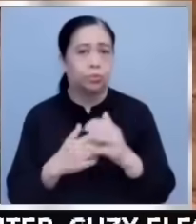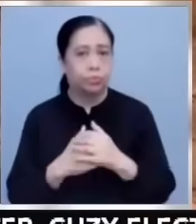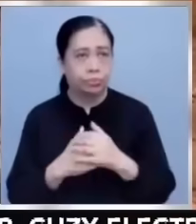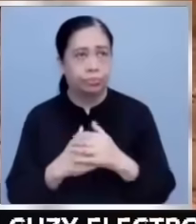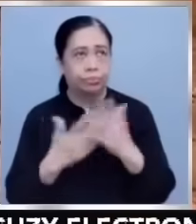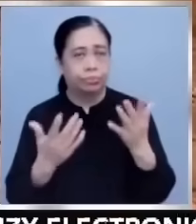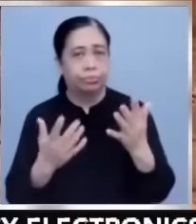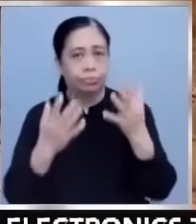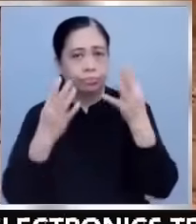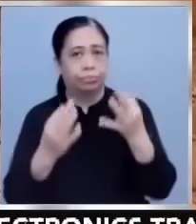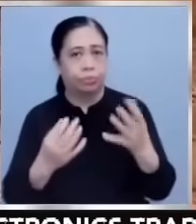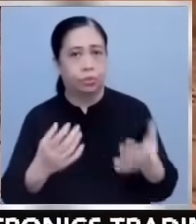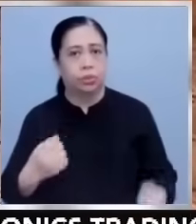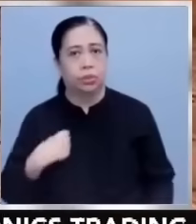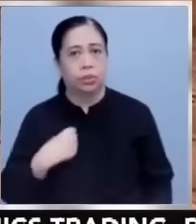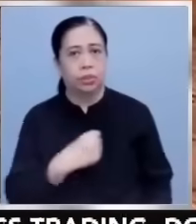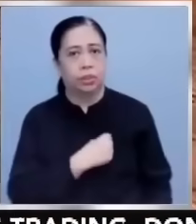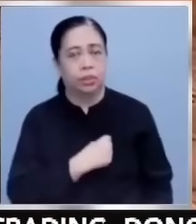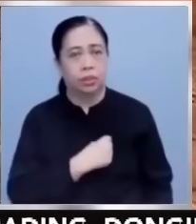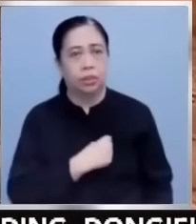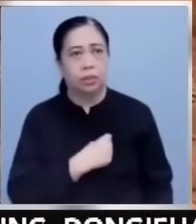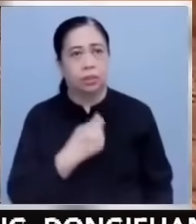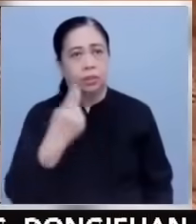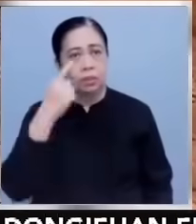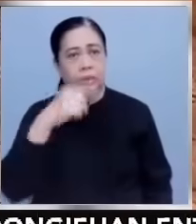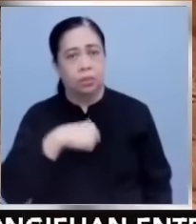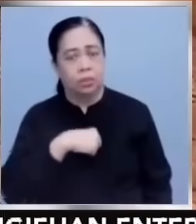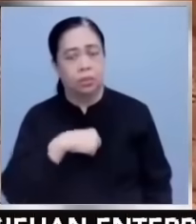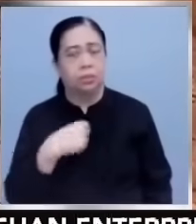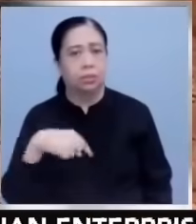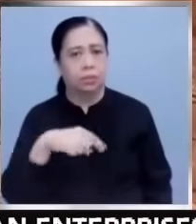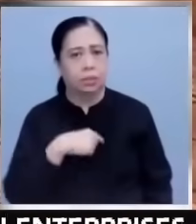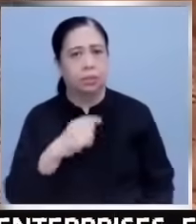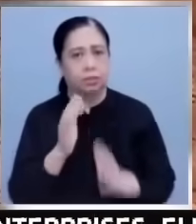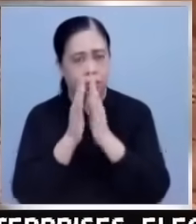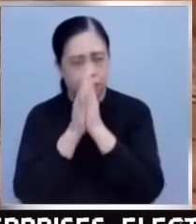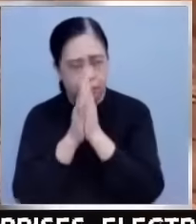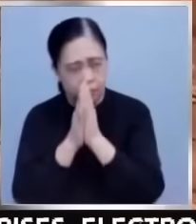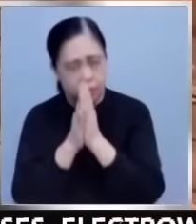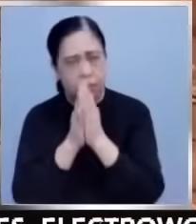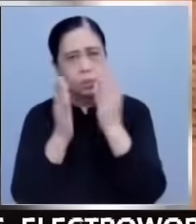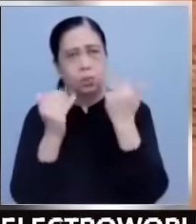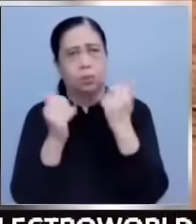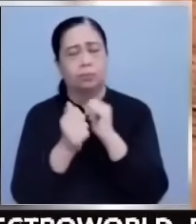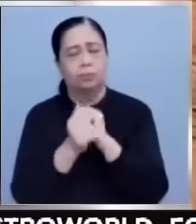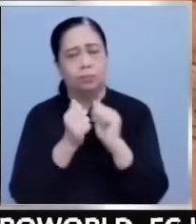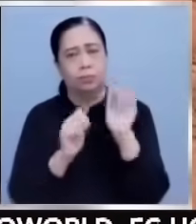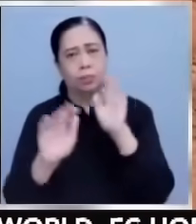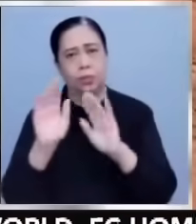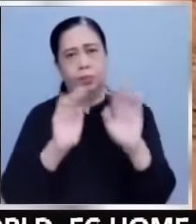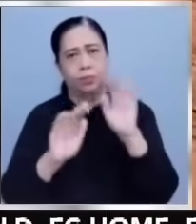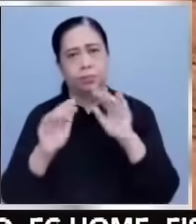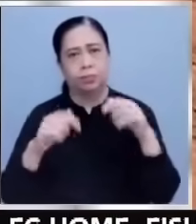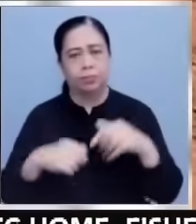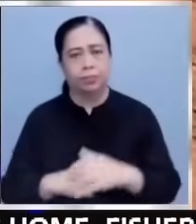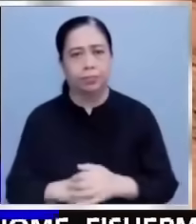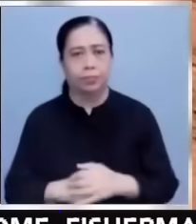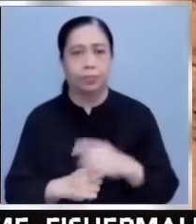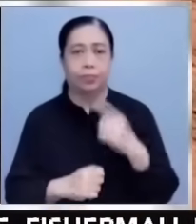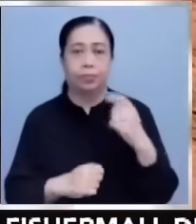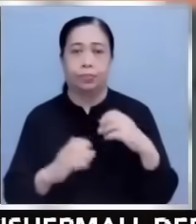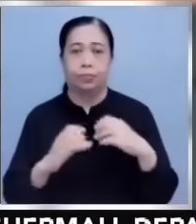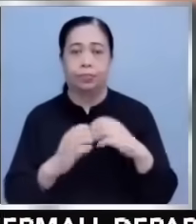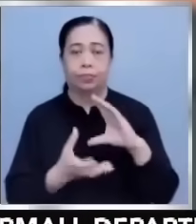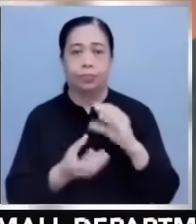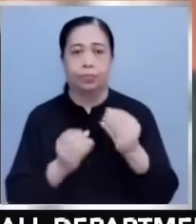Senado. Ang sa amin lang nagdarasal, sana malampasan naming problema na to. Para sa GMA Integrated